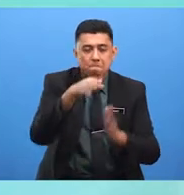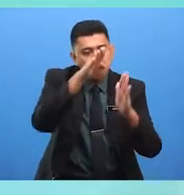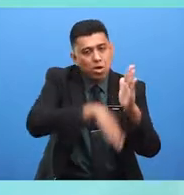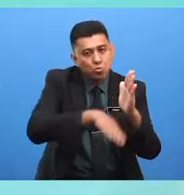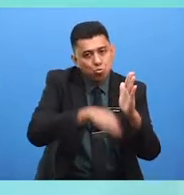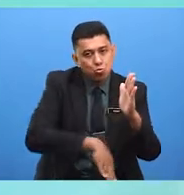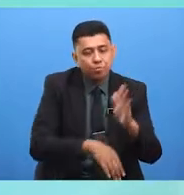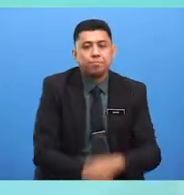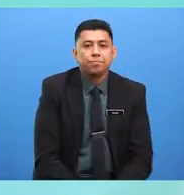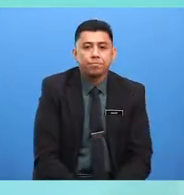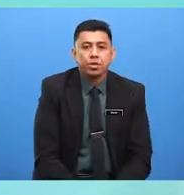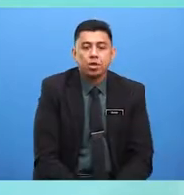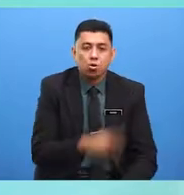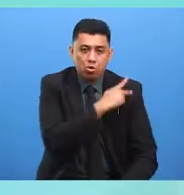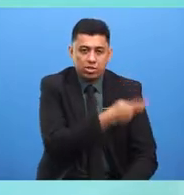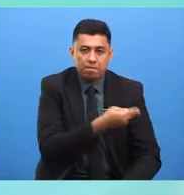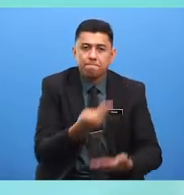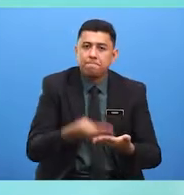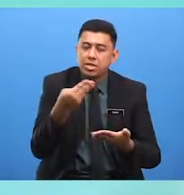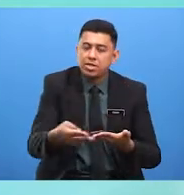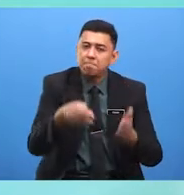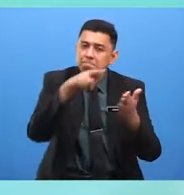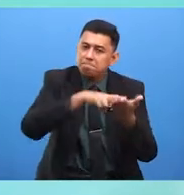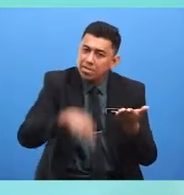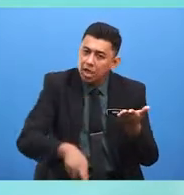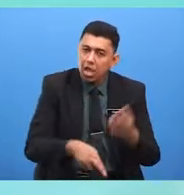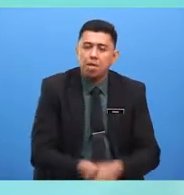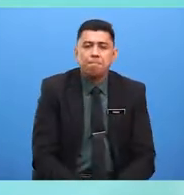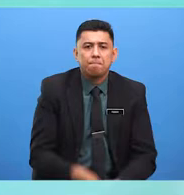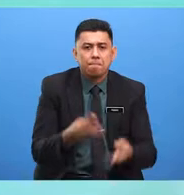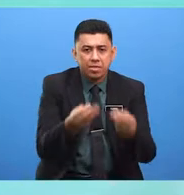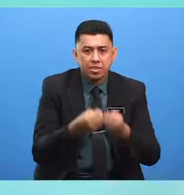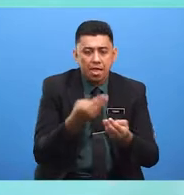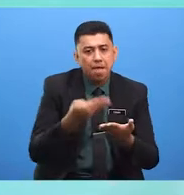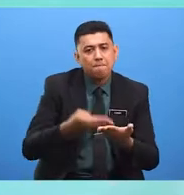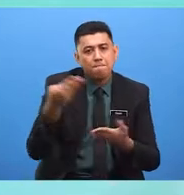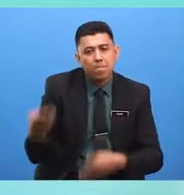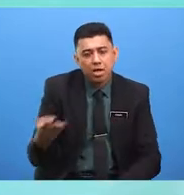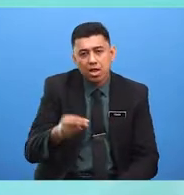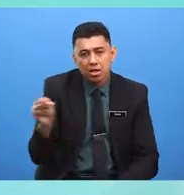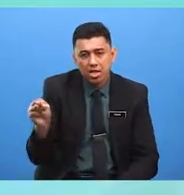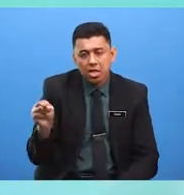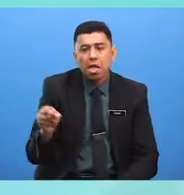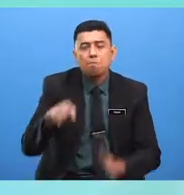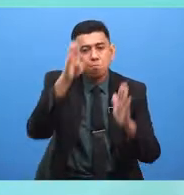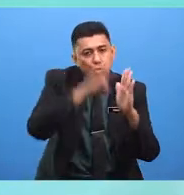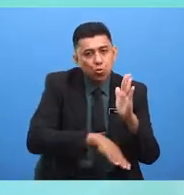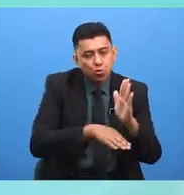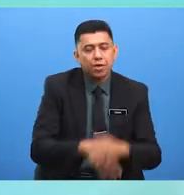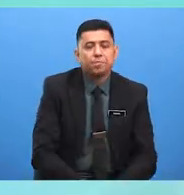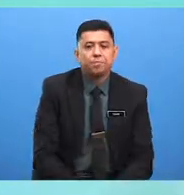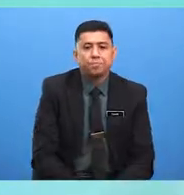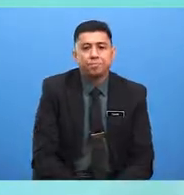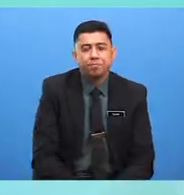masyarakat akan menjadi reda permintaan barangan berkurangan tingkat harga barangan cenderung